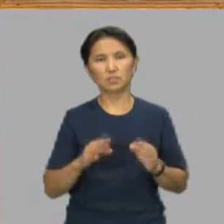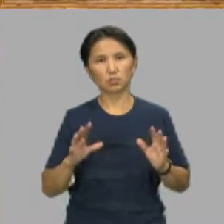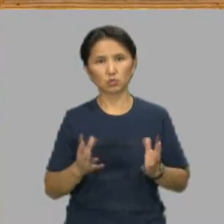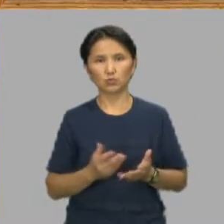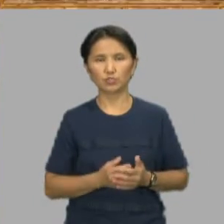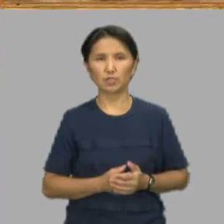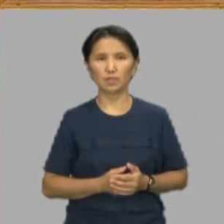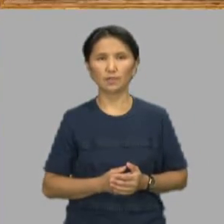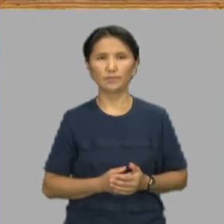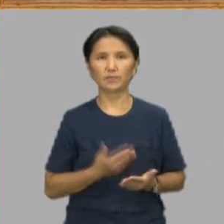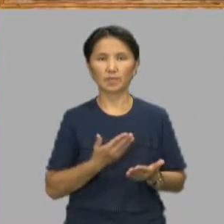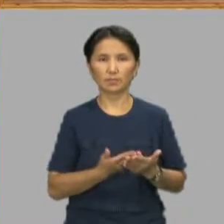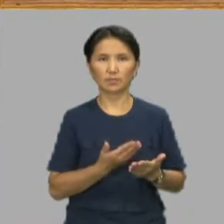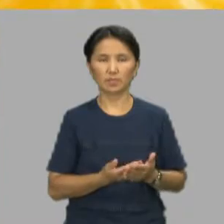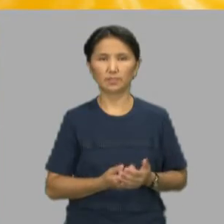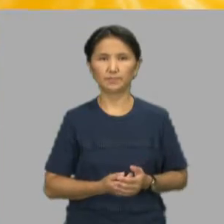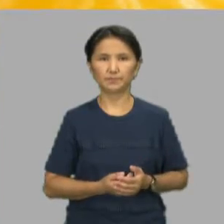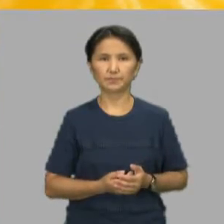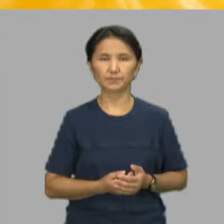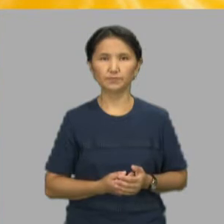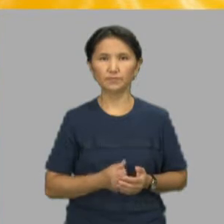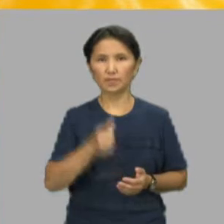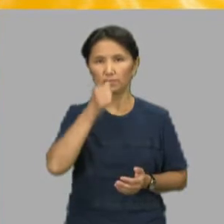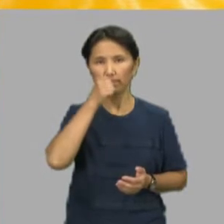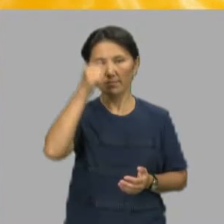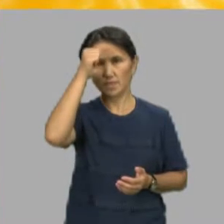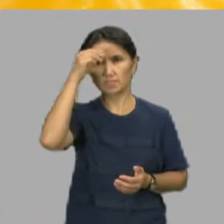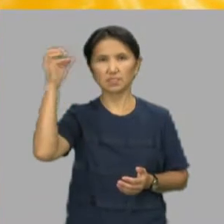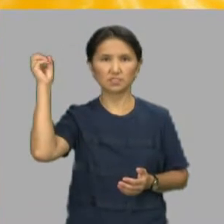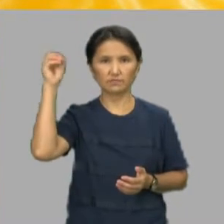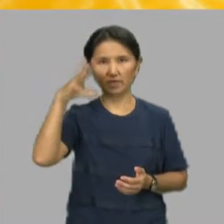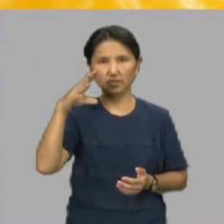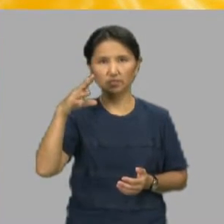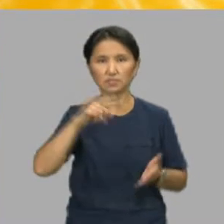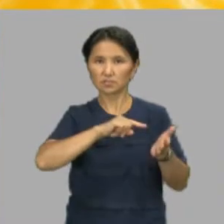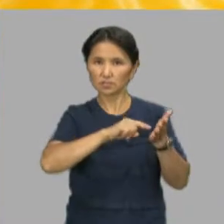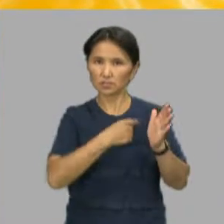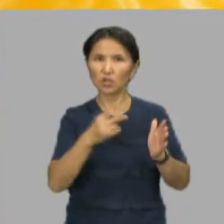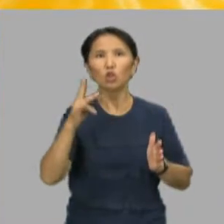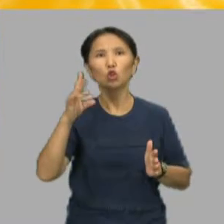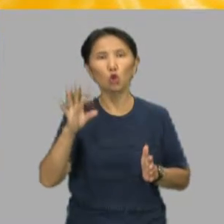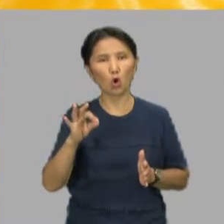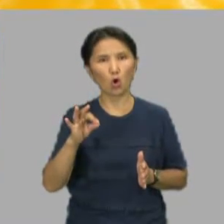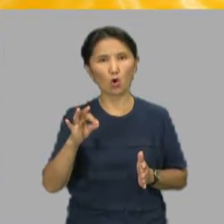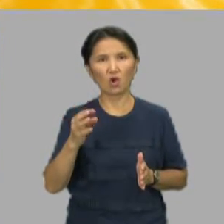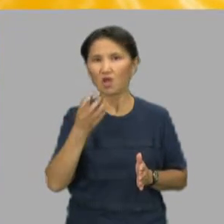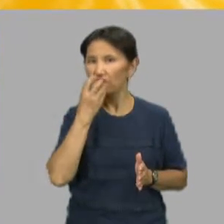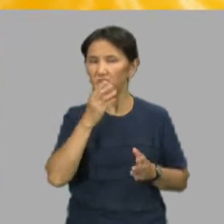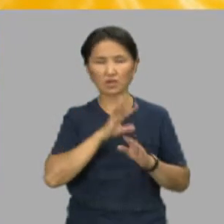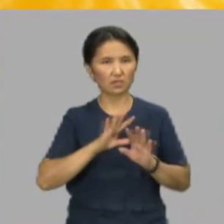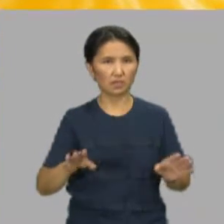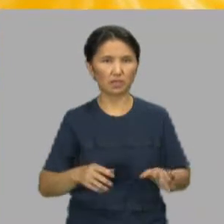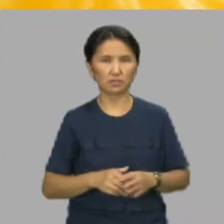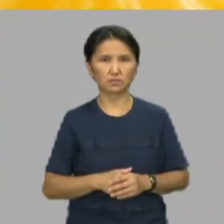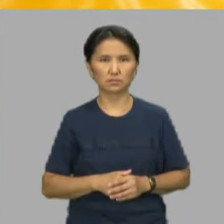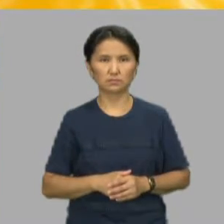случаях. Например, месяц светит, но не греет.